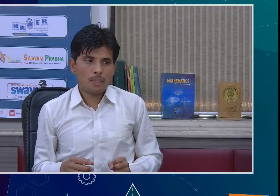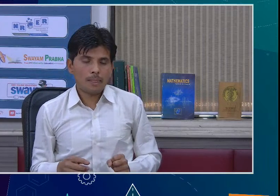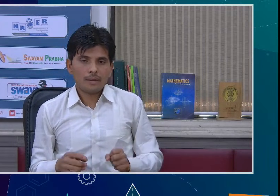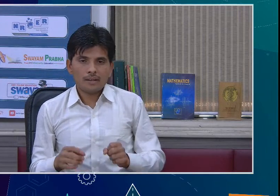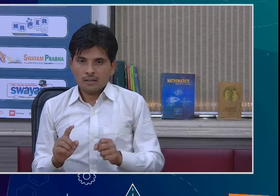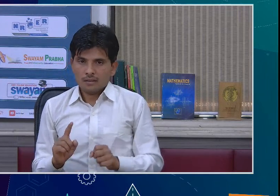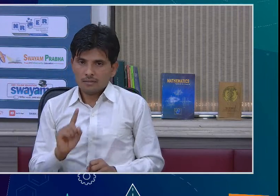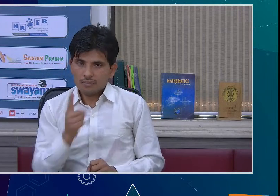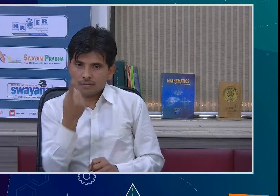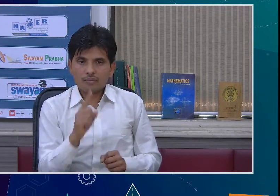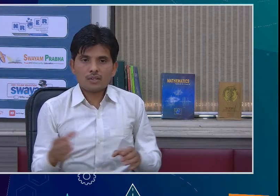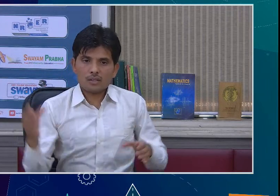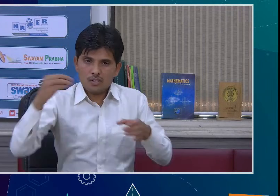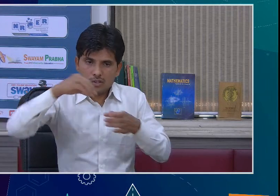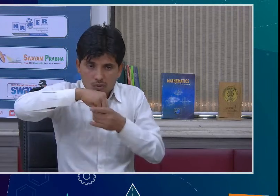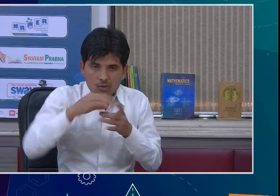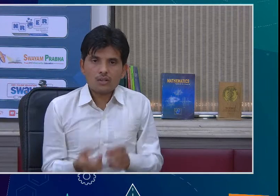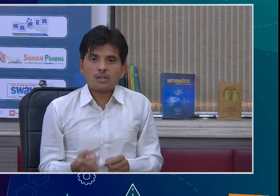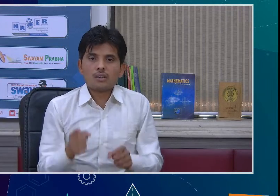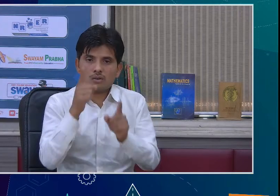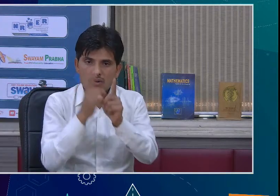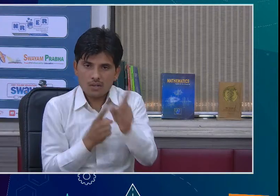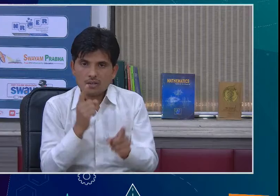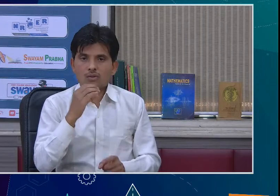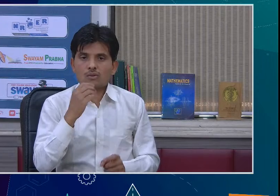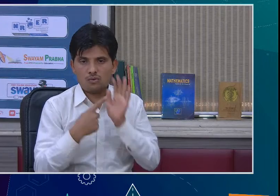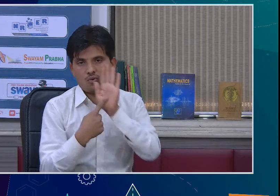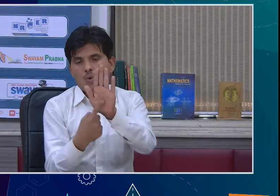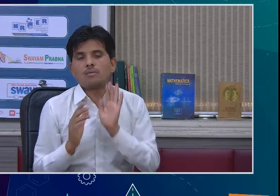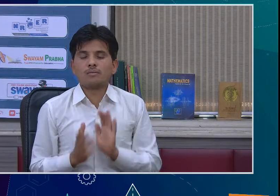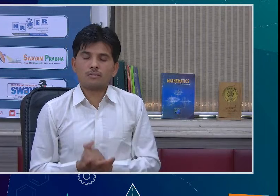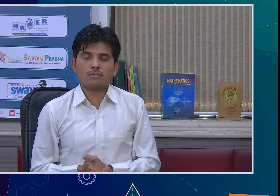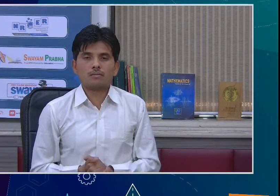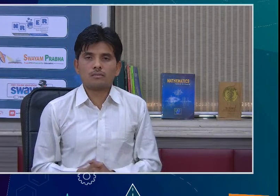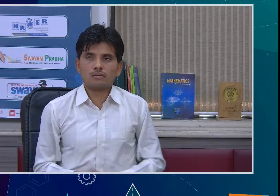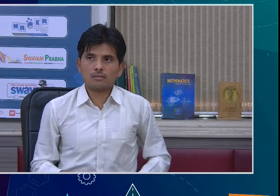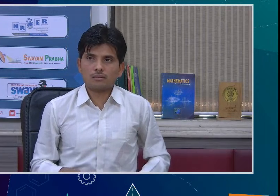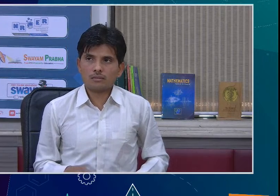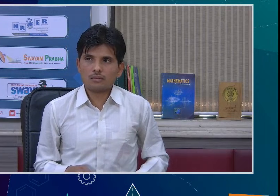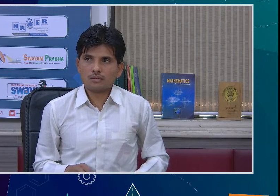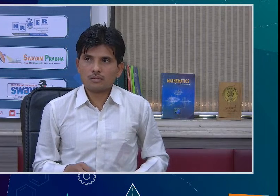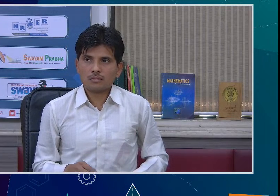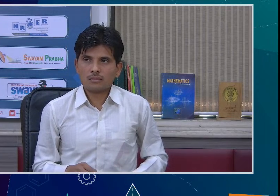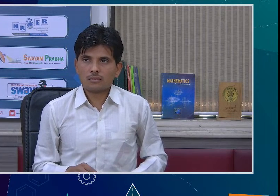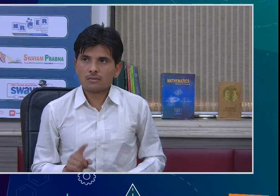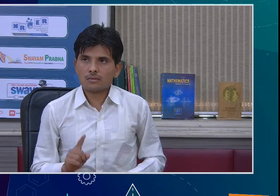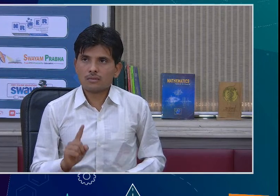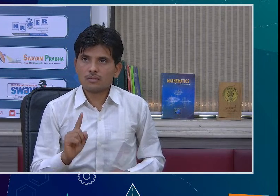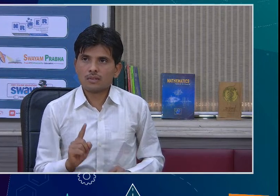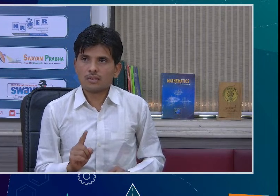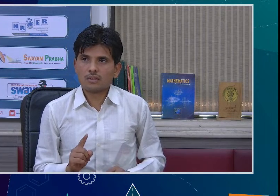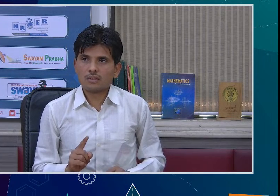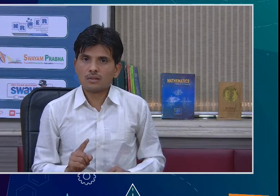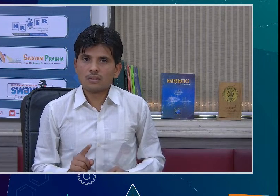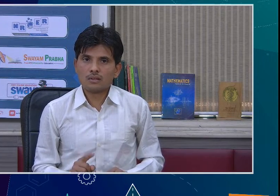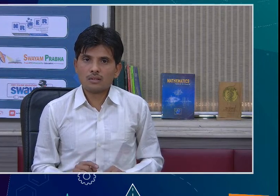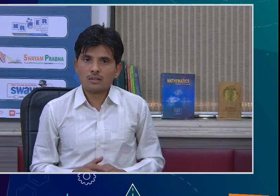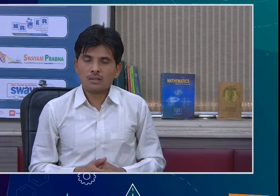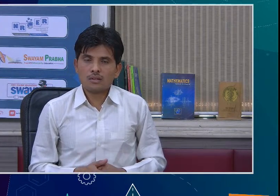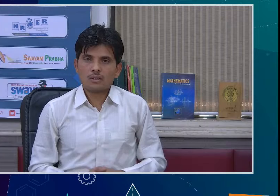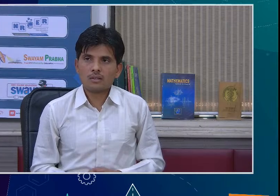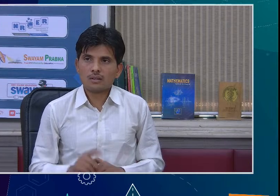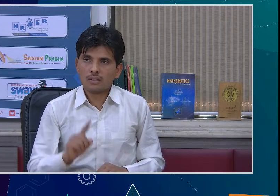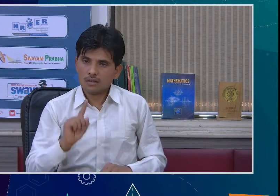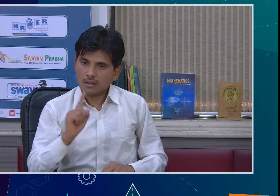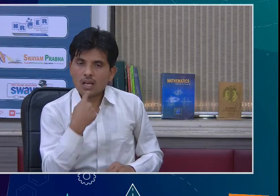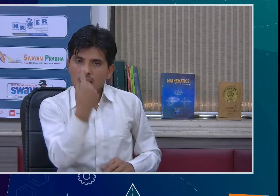Pluto has been excluded from that. Why is it so? Oh yes, that's really one thing. You know what?